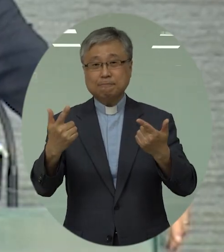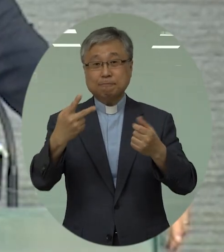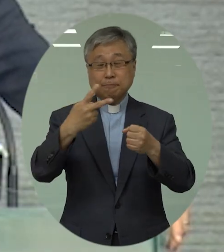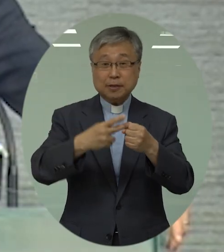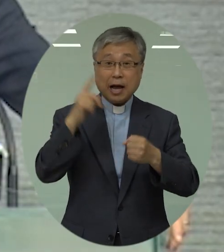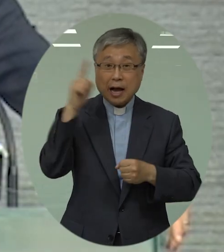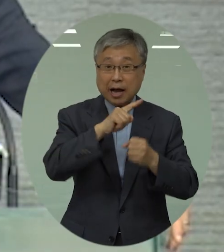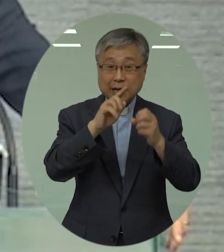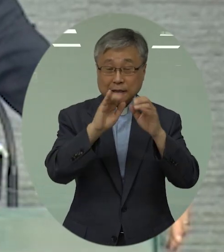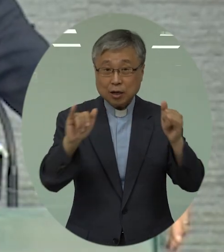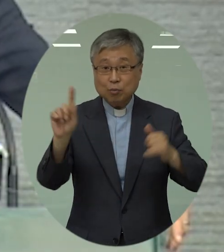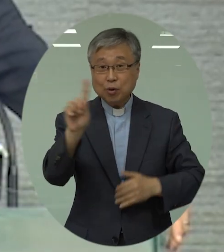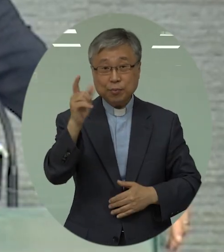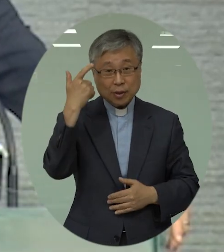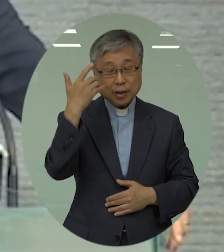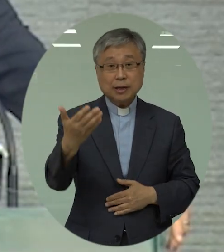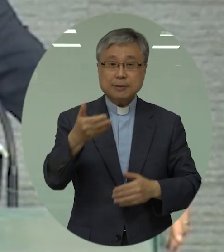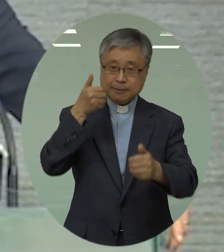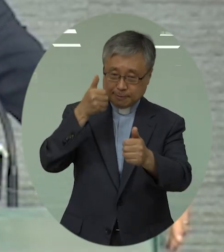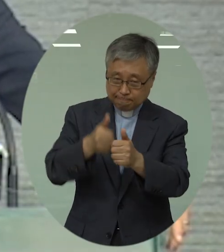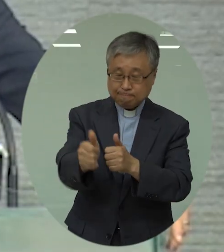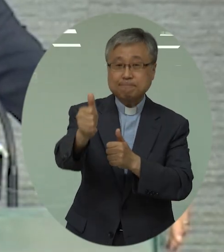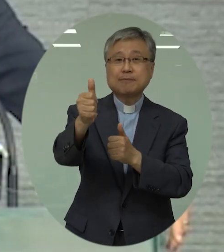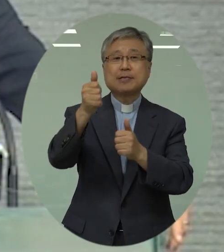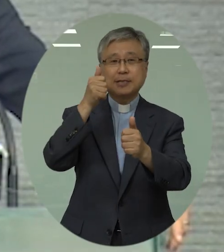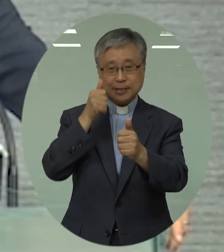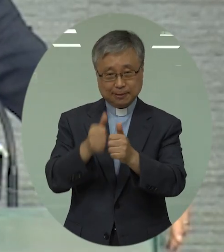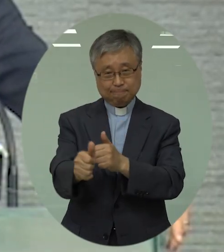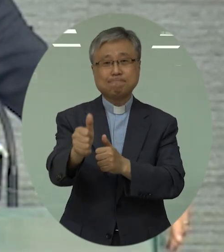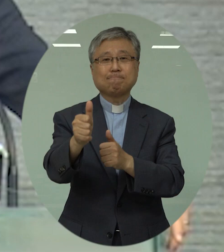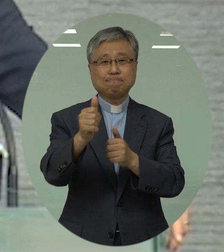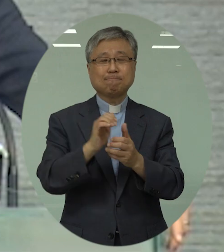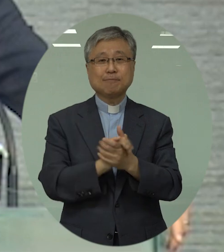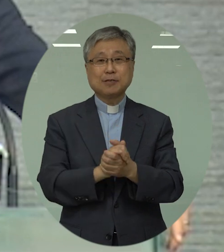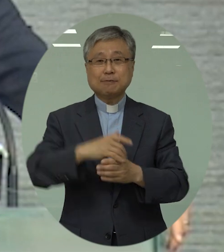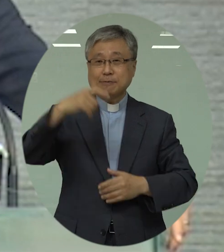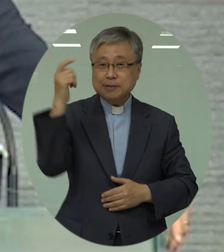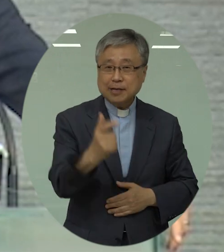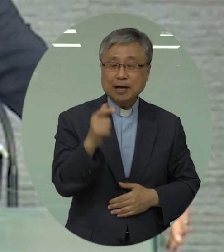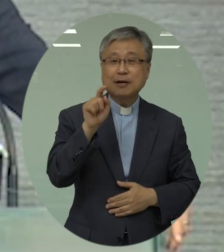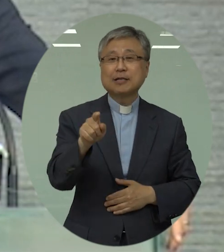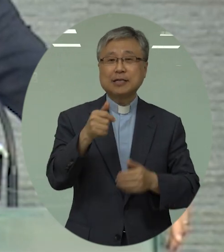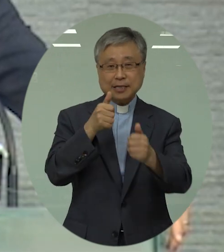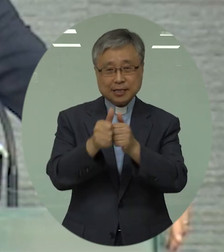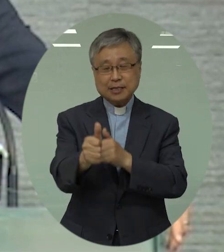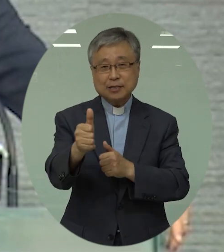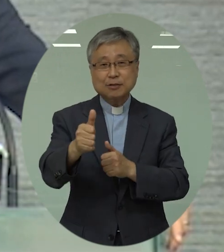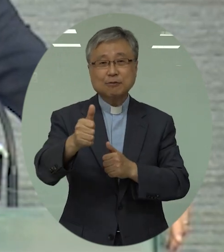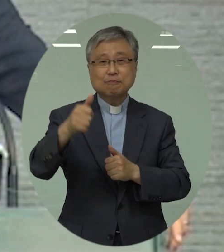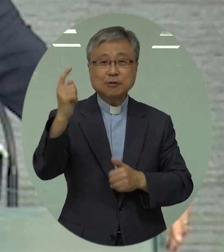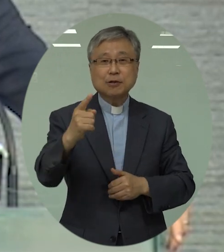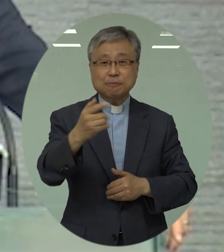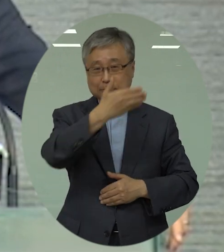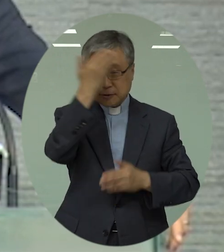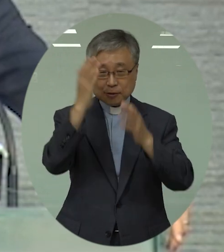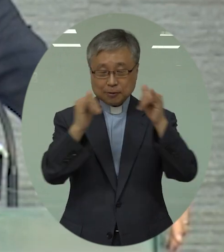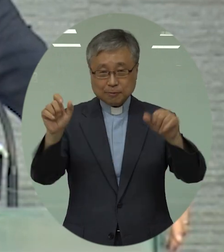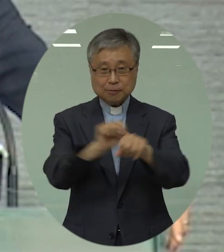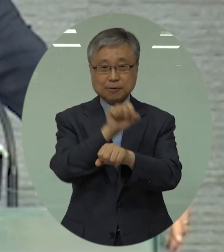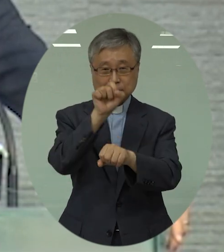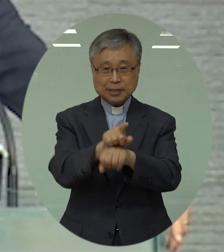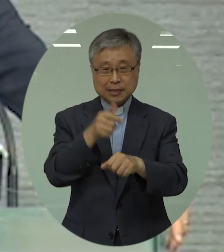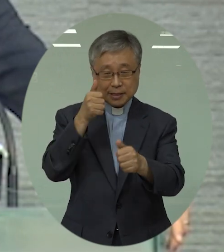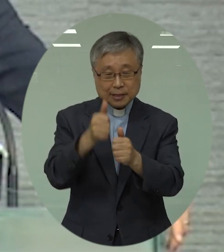악한 자를 뭐예요? 이긴다, 이기는 것, 강한 것, 이기는 것. 이것이 청년의 특성이라고요.